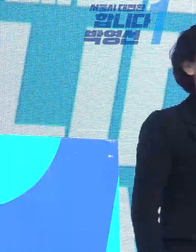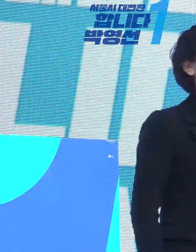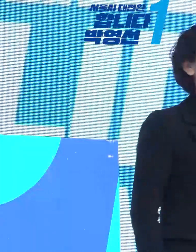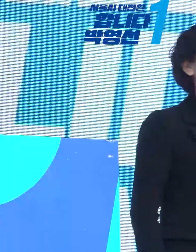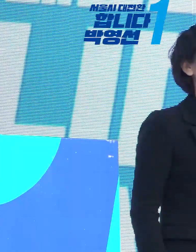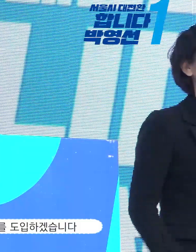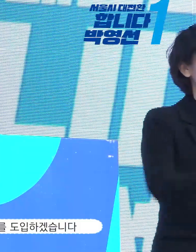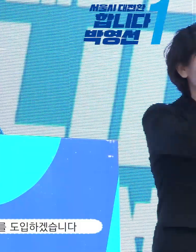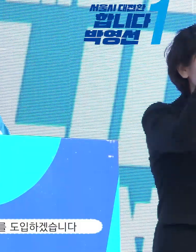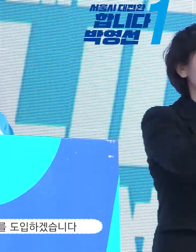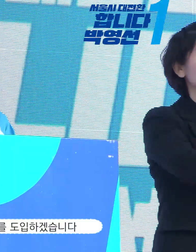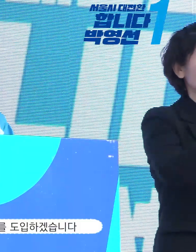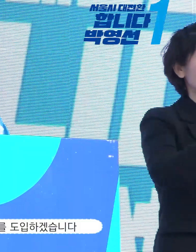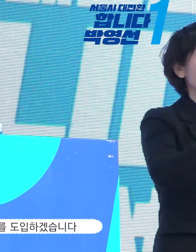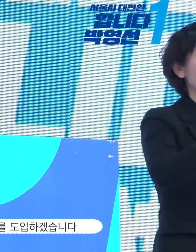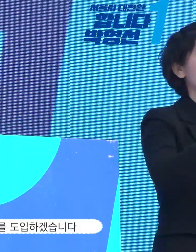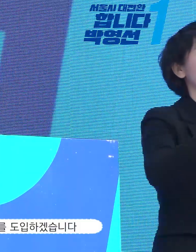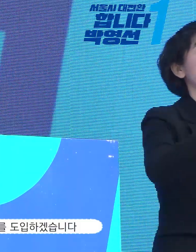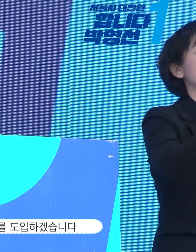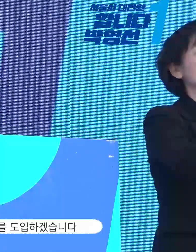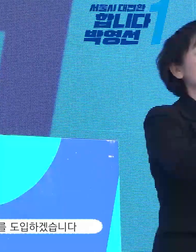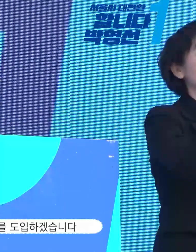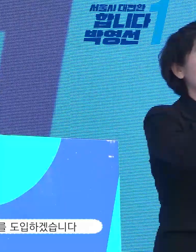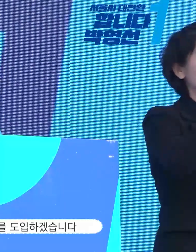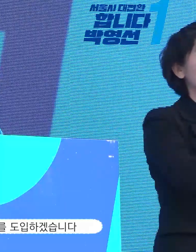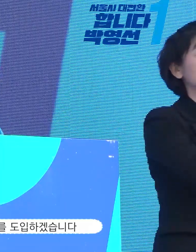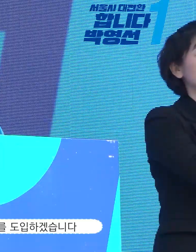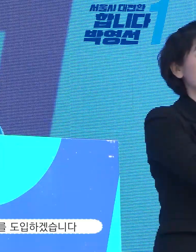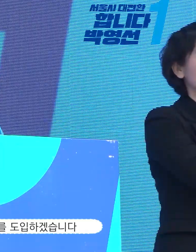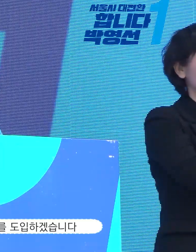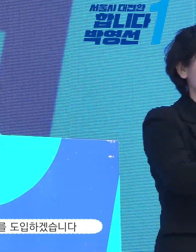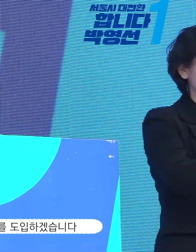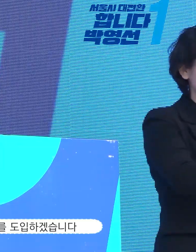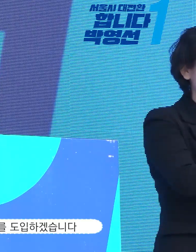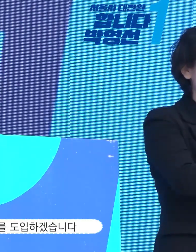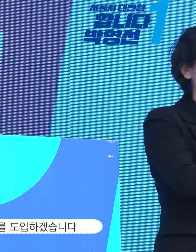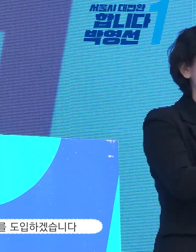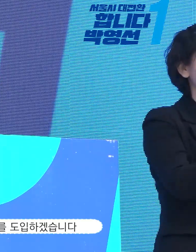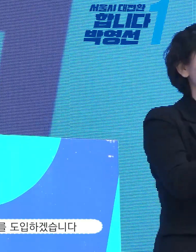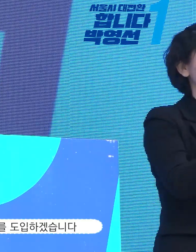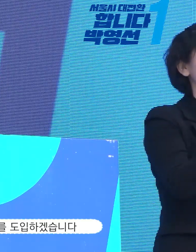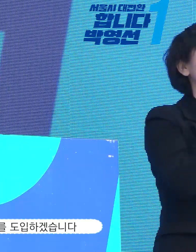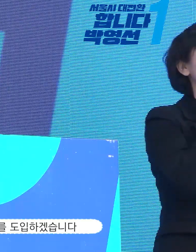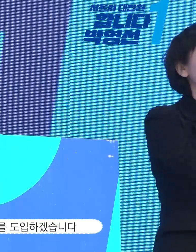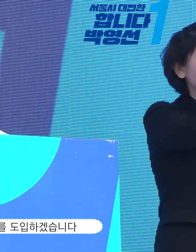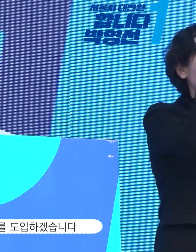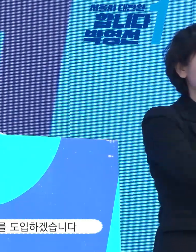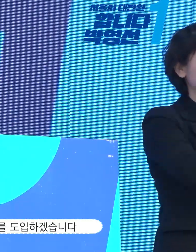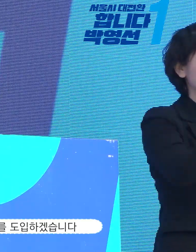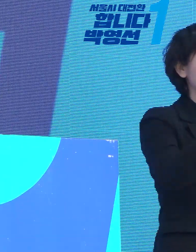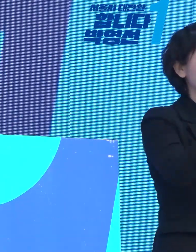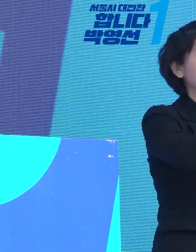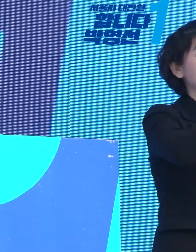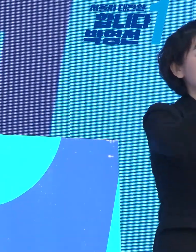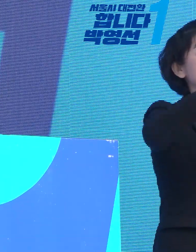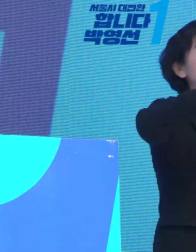청년의 교통 지원을 위해서 서울 청년 패스 제도를 도입하도록 하겠습니다.